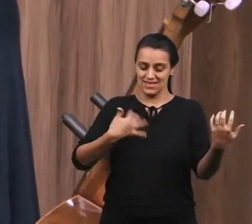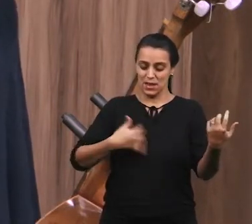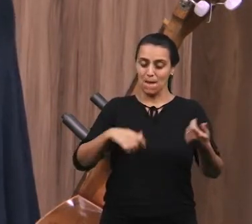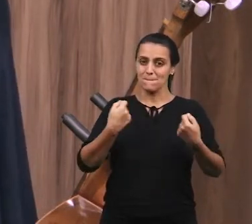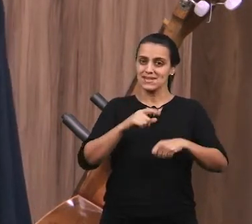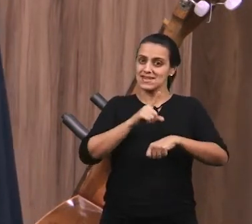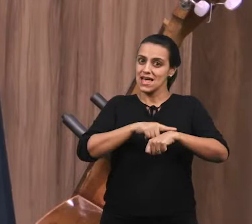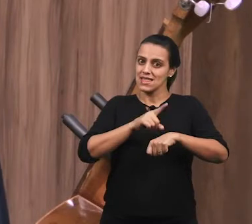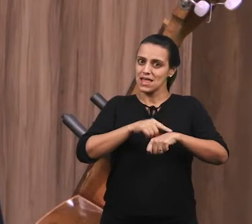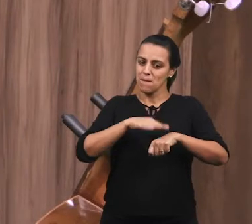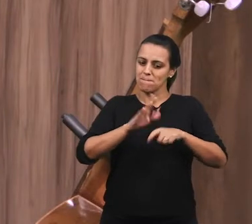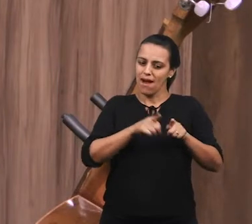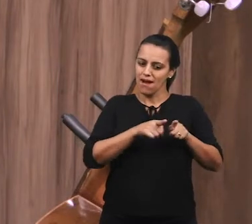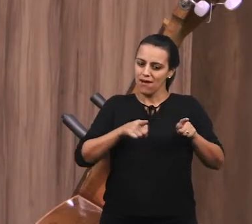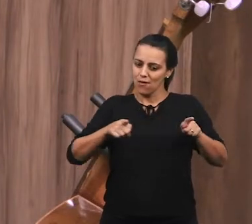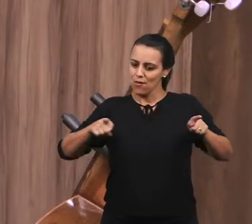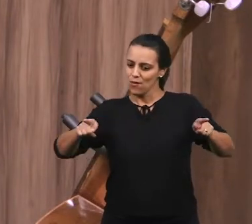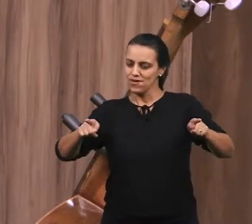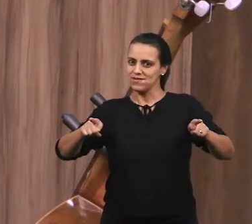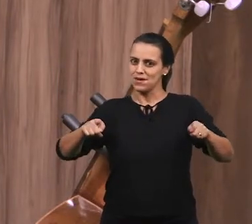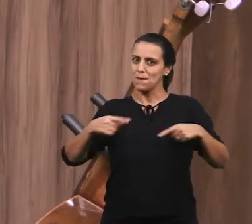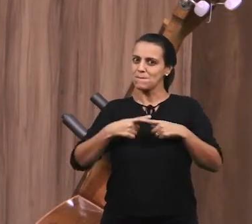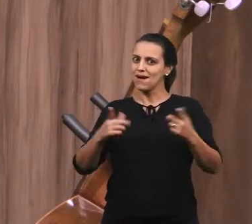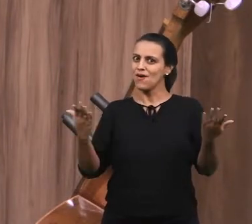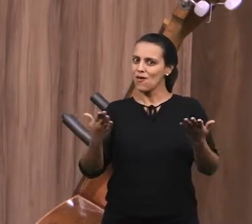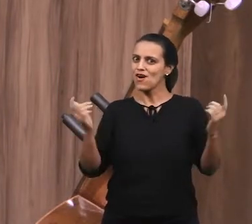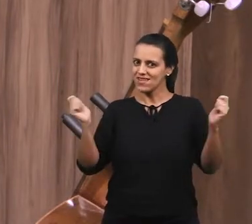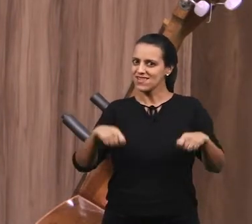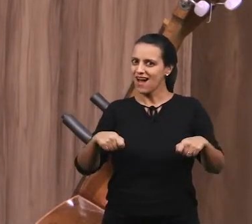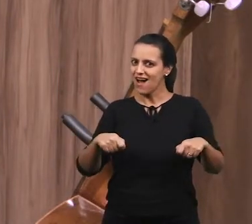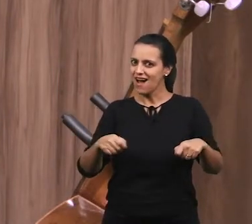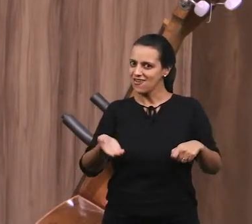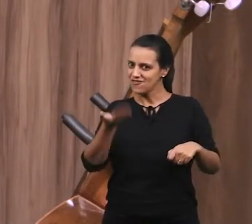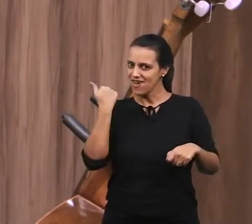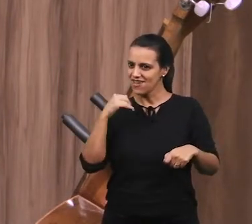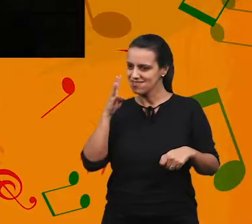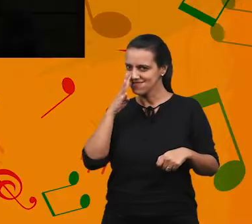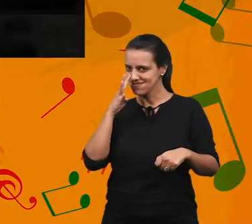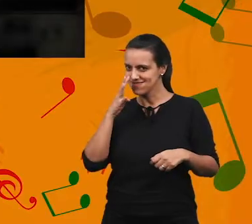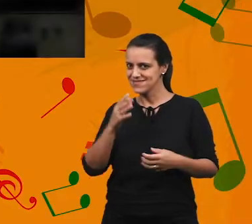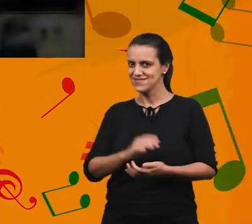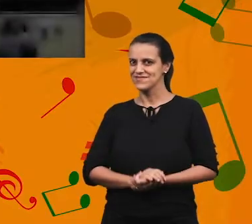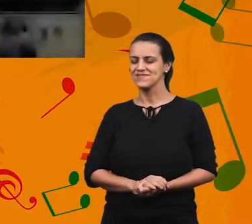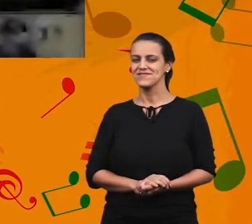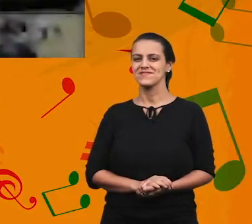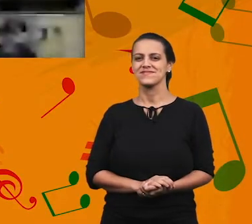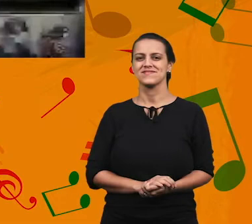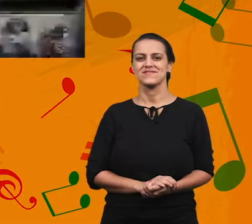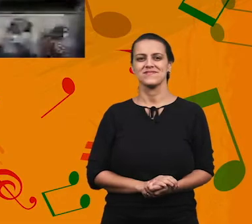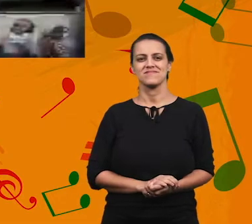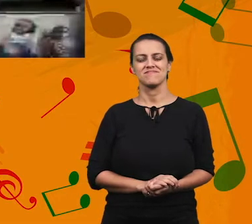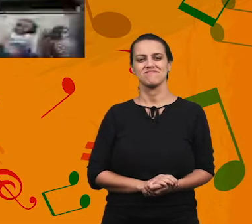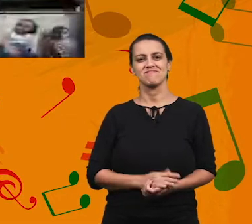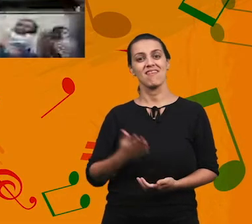для того, чтобы научиться играть на гитаре, нам нужно немножко больше времени. А сегодня мы можем